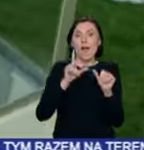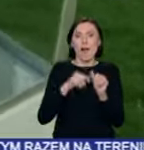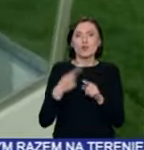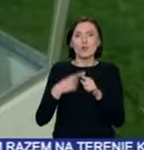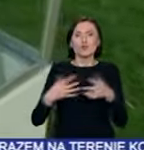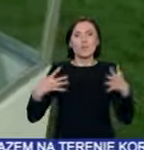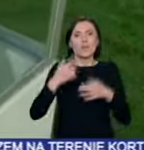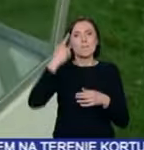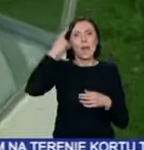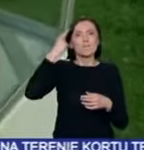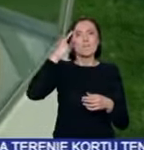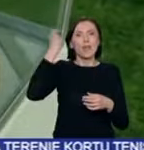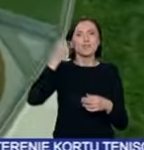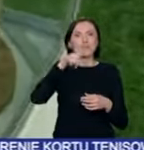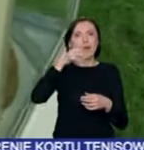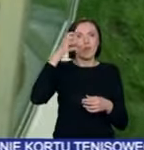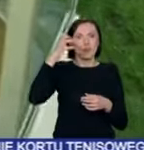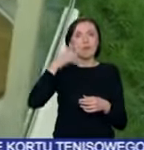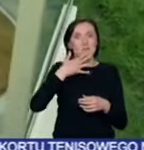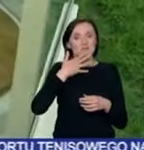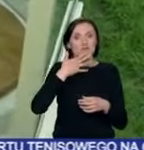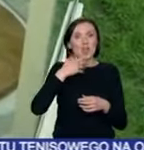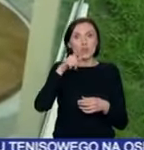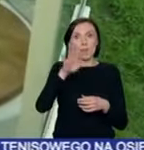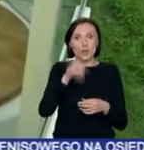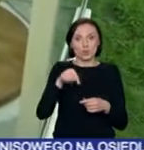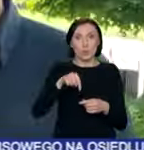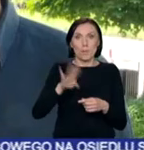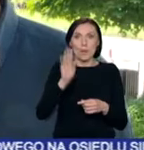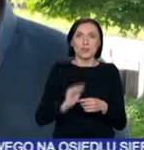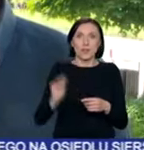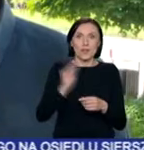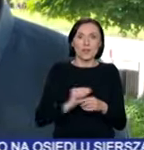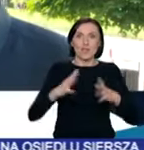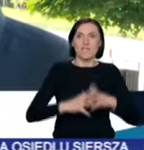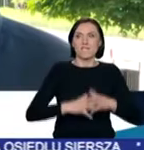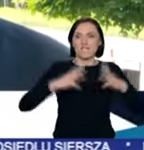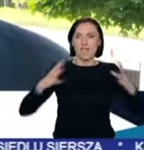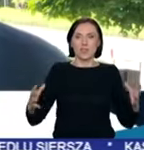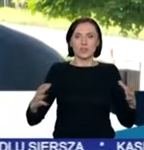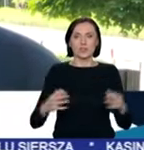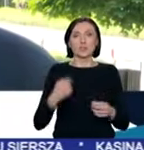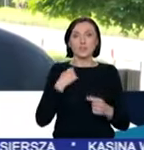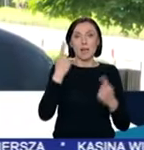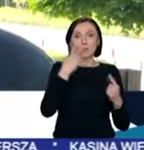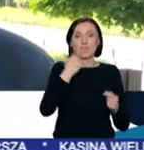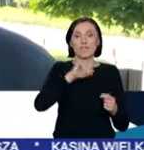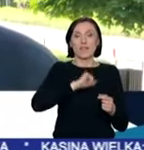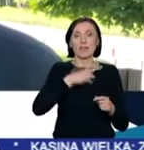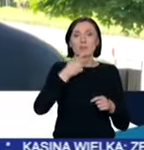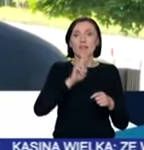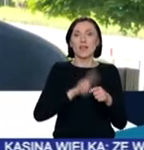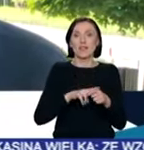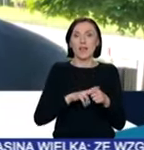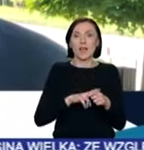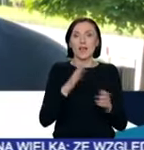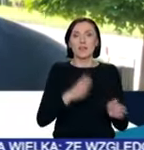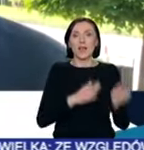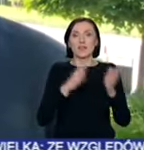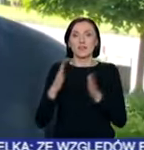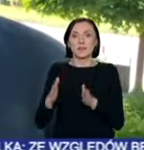Stowarzyszenia Pamięci Papcia Chmiela zapowiadają. Stanie tu jeszcze większy. Ja myślę, że taką fajną datą będzie